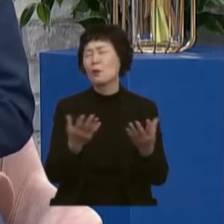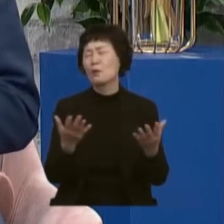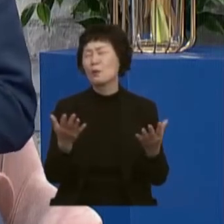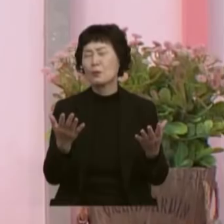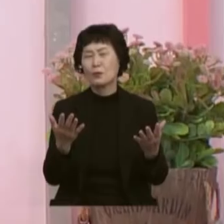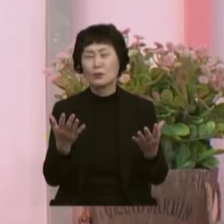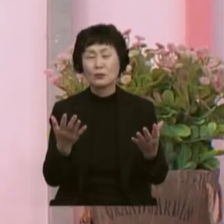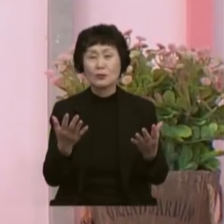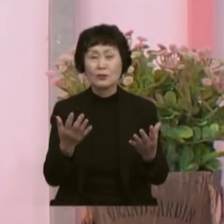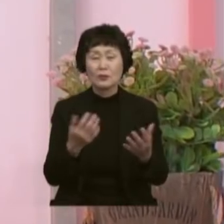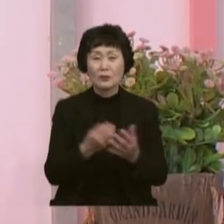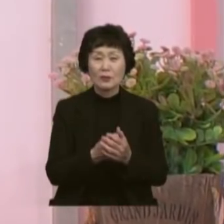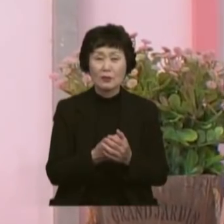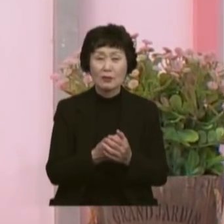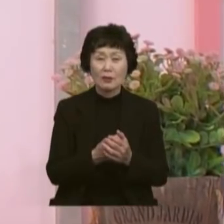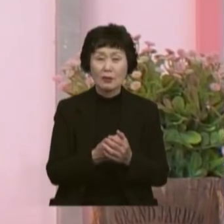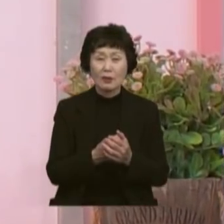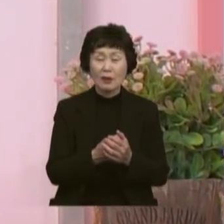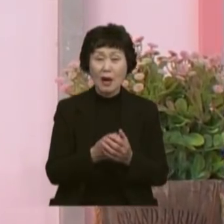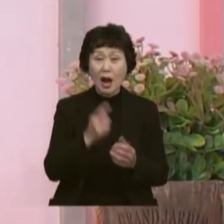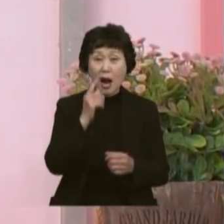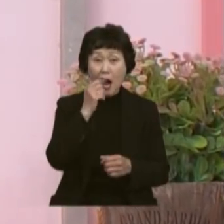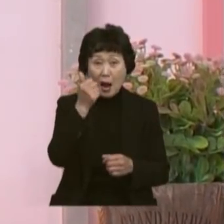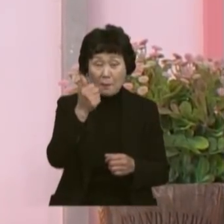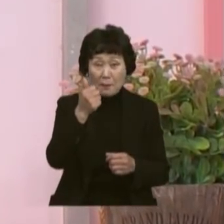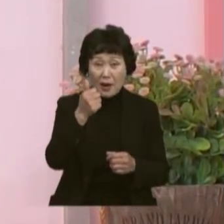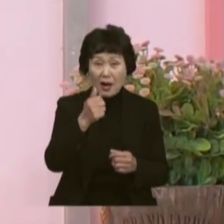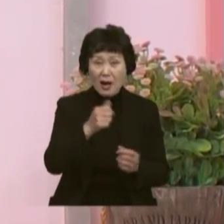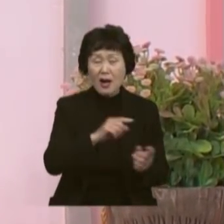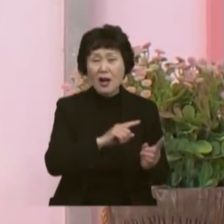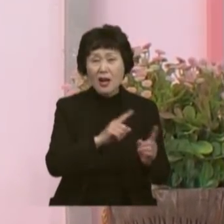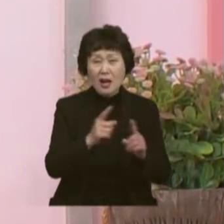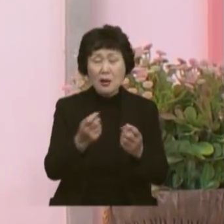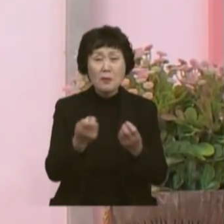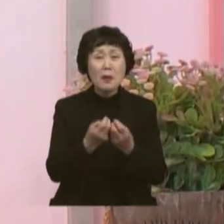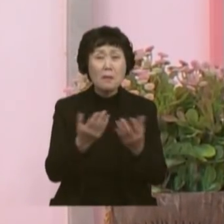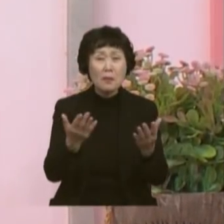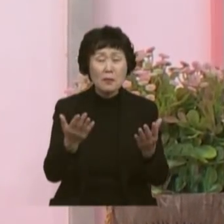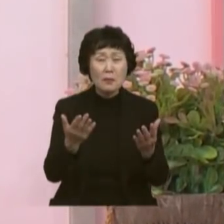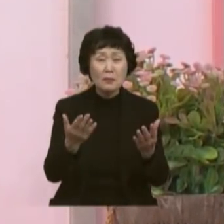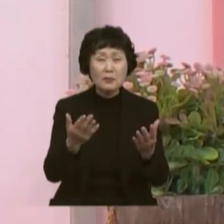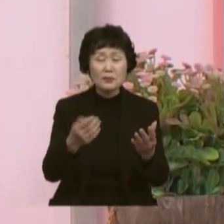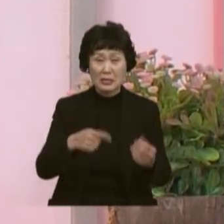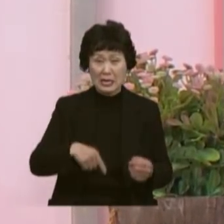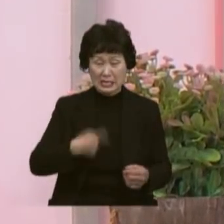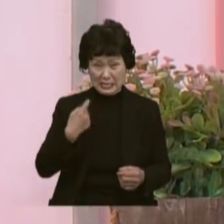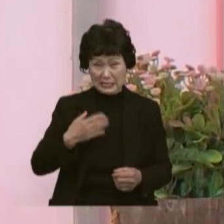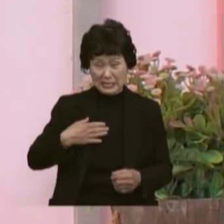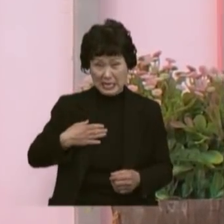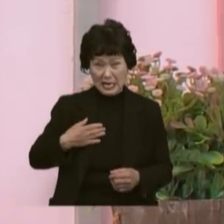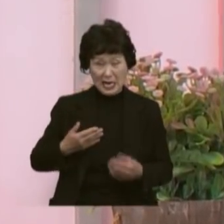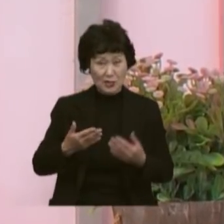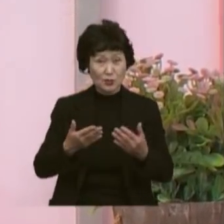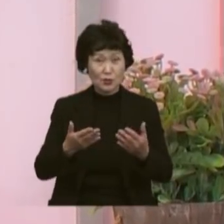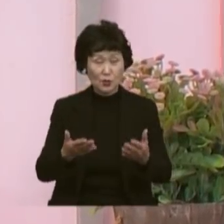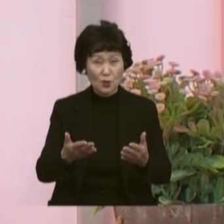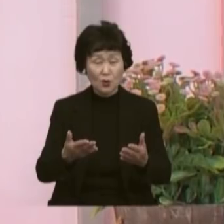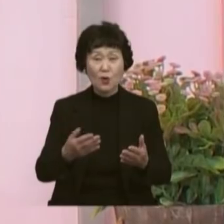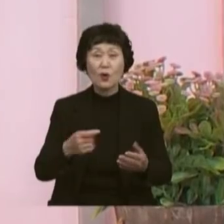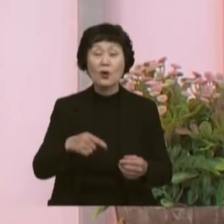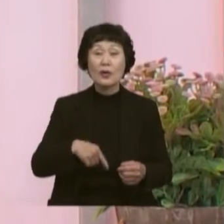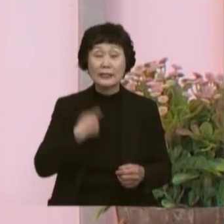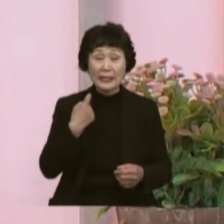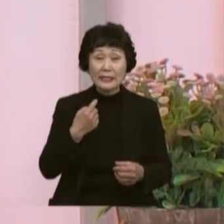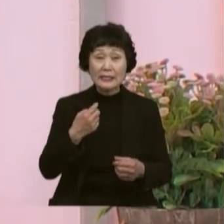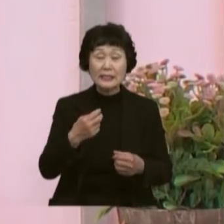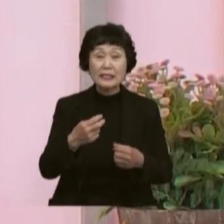없으니까. 제가 대신 찢어 죽지 않으면 자기는 죽는 줄 알았다는 거예요. 의대를 다녔어도 간이